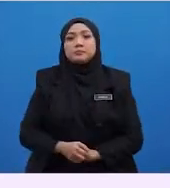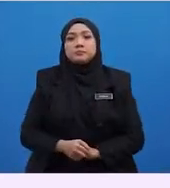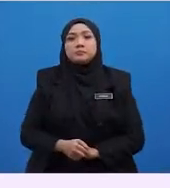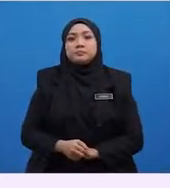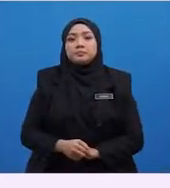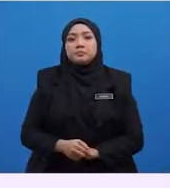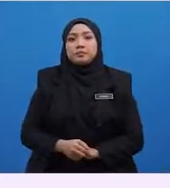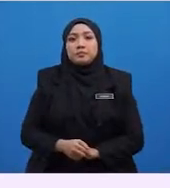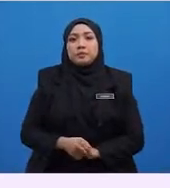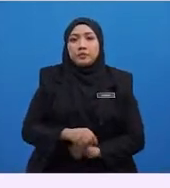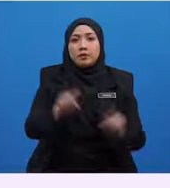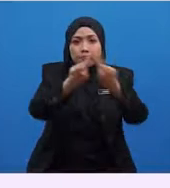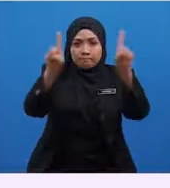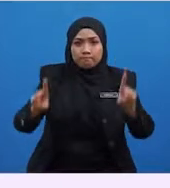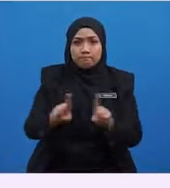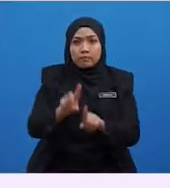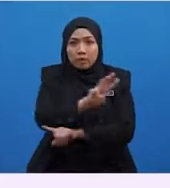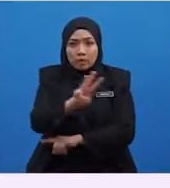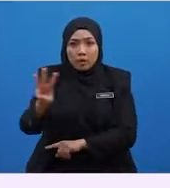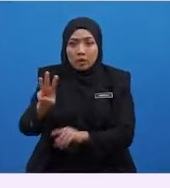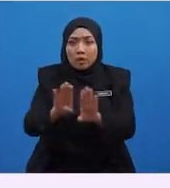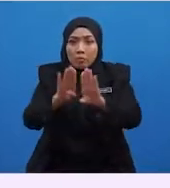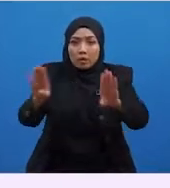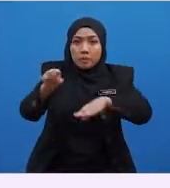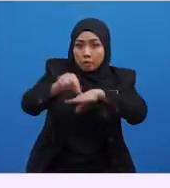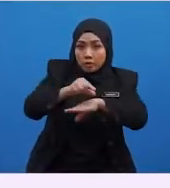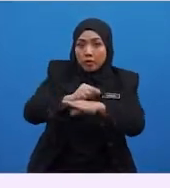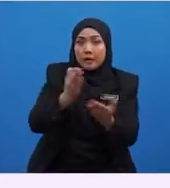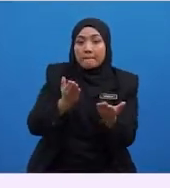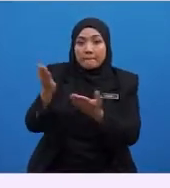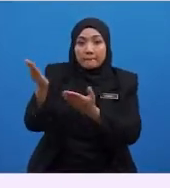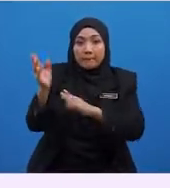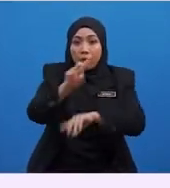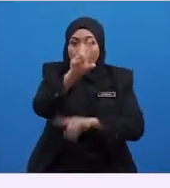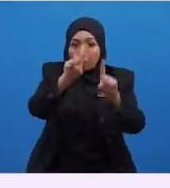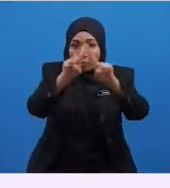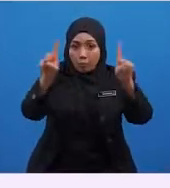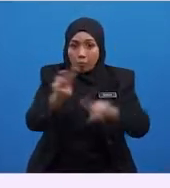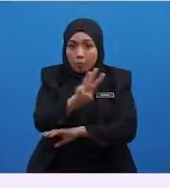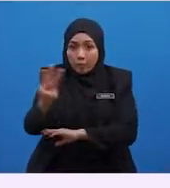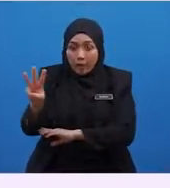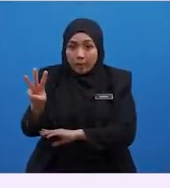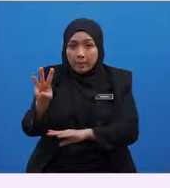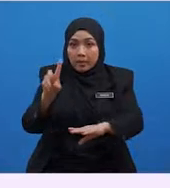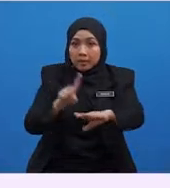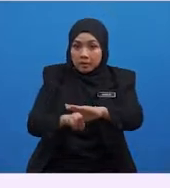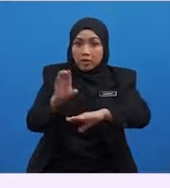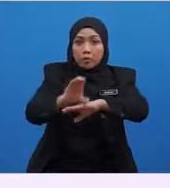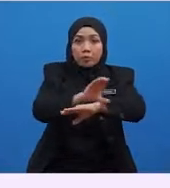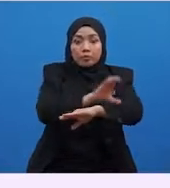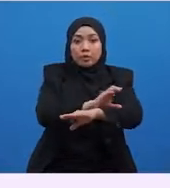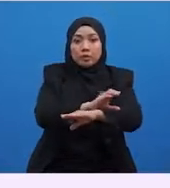data-data tersebut dan seterusnya memanipulasi data itu seperti mengemaskini, menambah dan menghapuskan